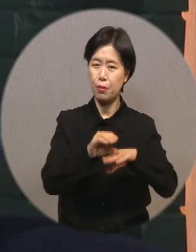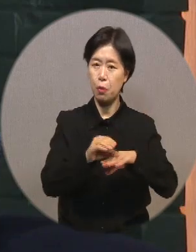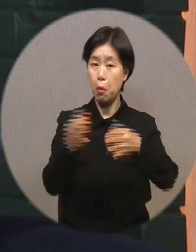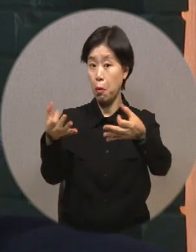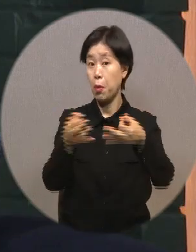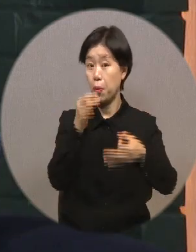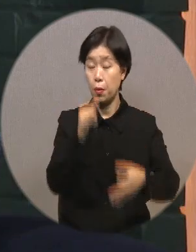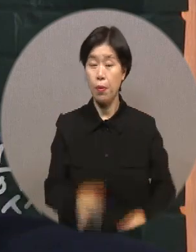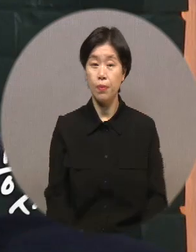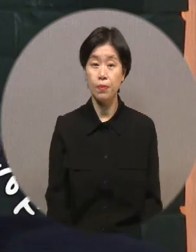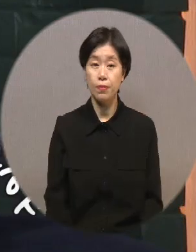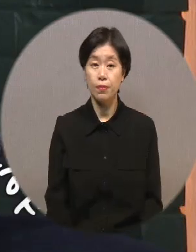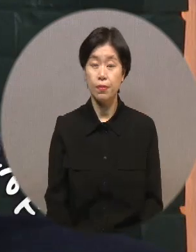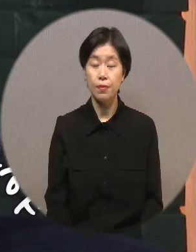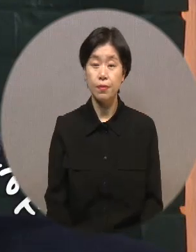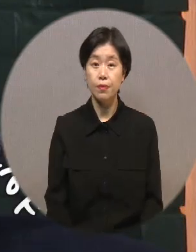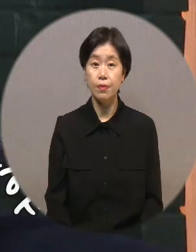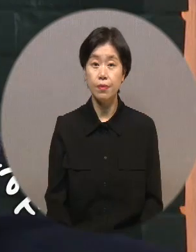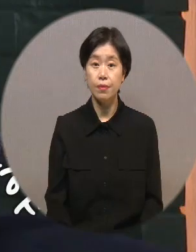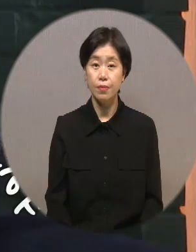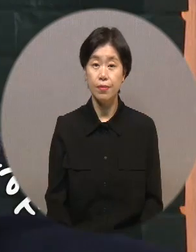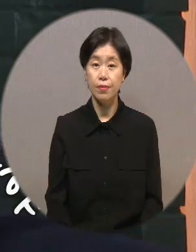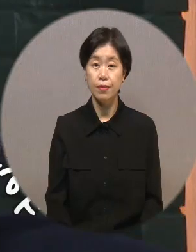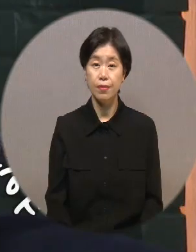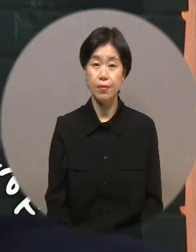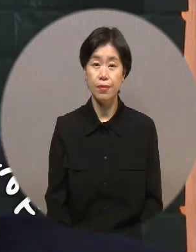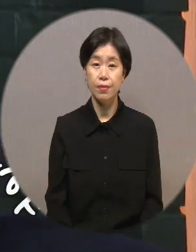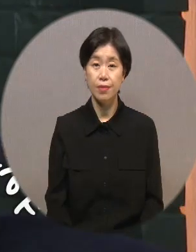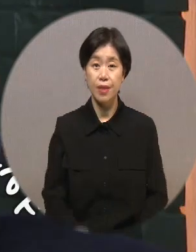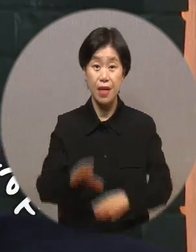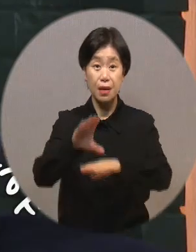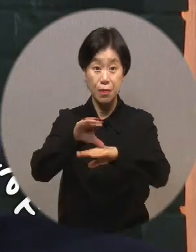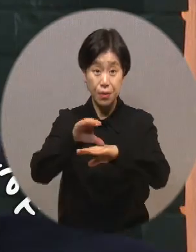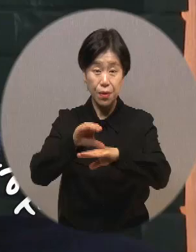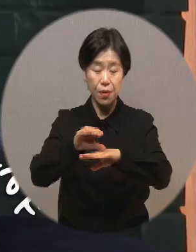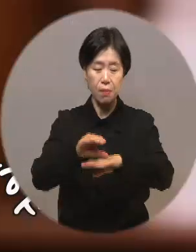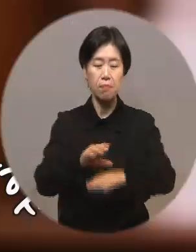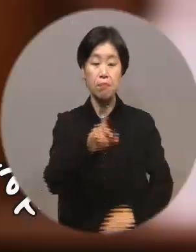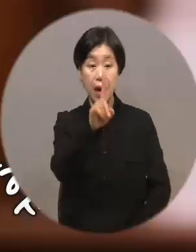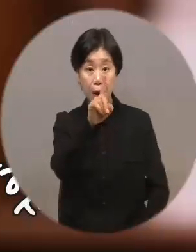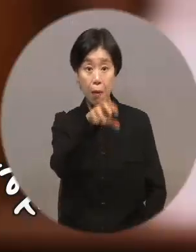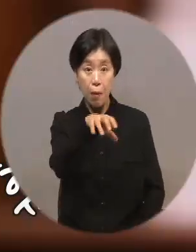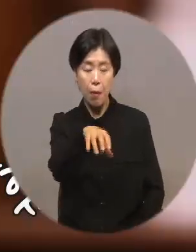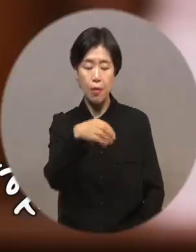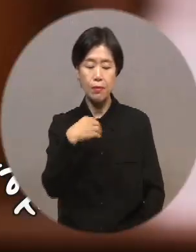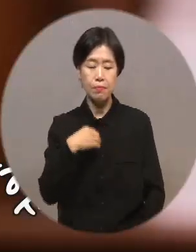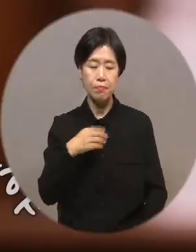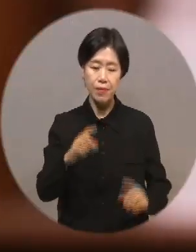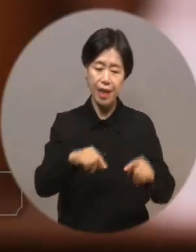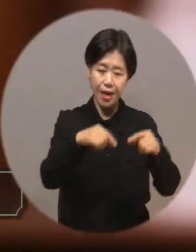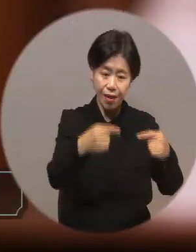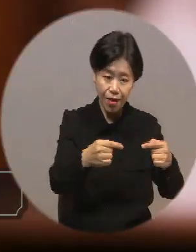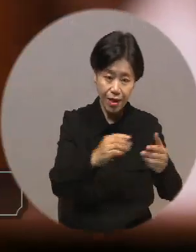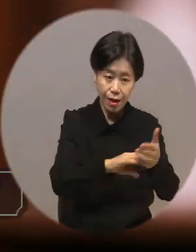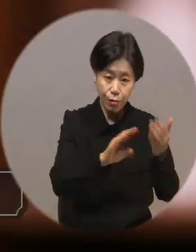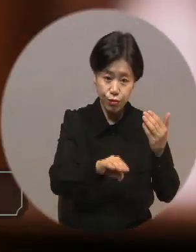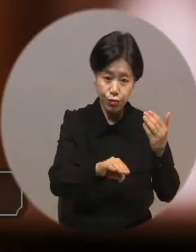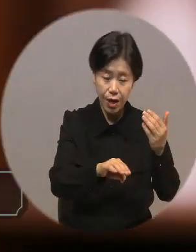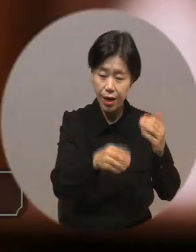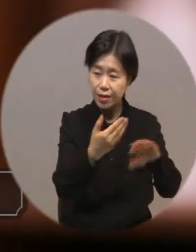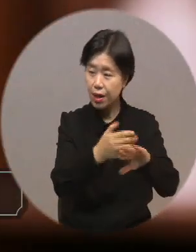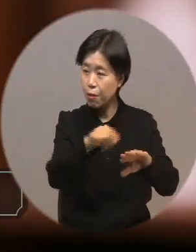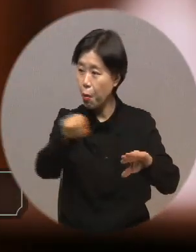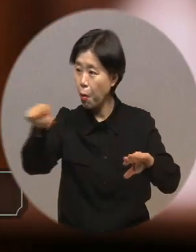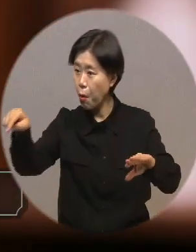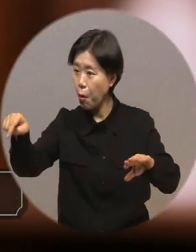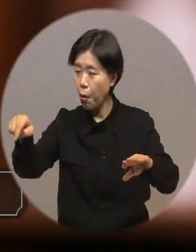그 방송이 또 이렇게 서로 벤치마킹을 하는지 한번 나가니까 이렇게 연락이 오더라고요. 그래서 그때 좀 방송에